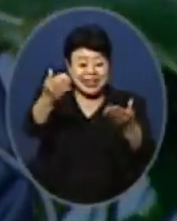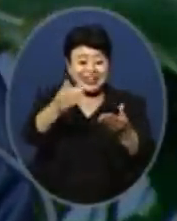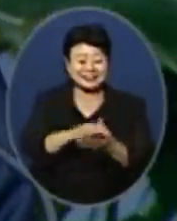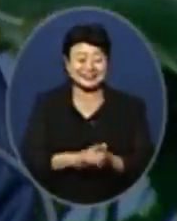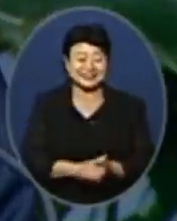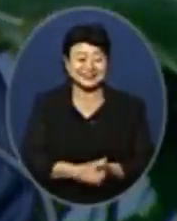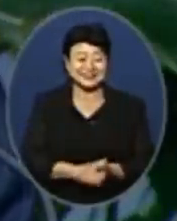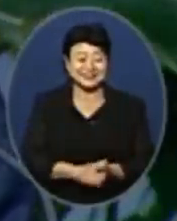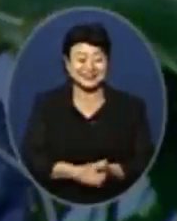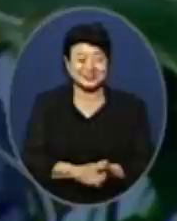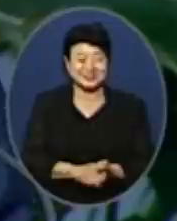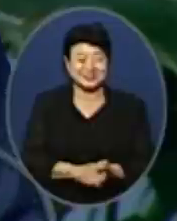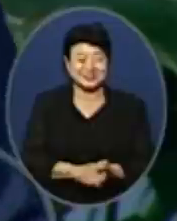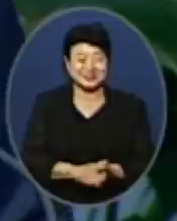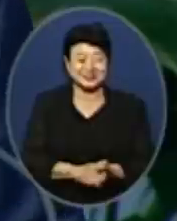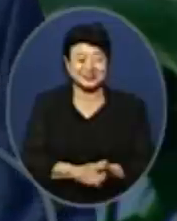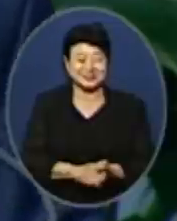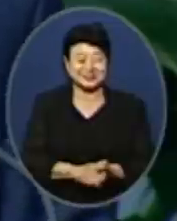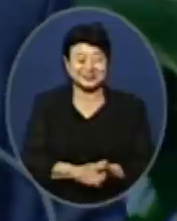축원합니다.